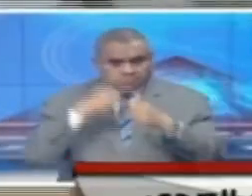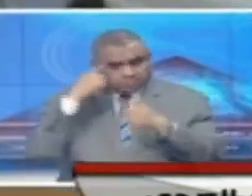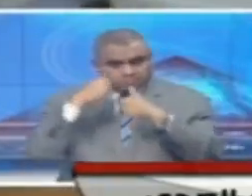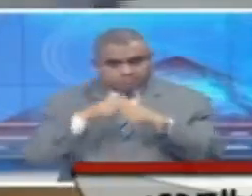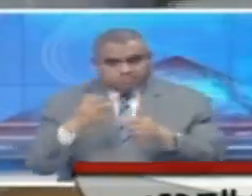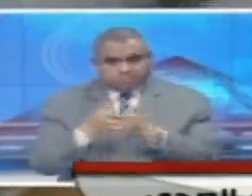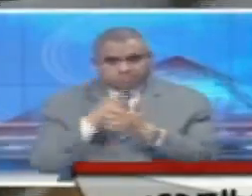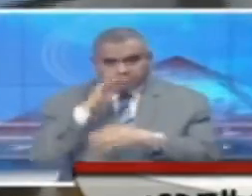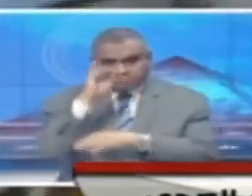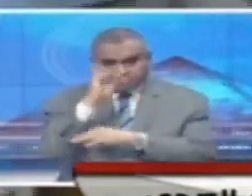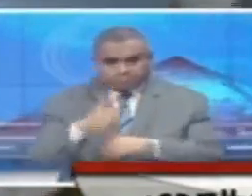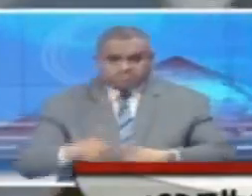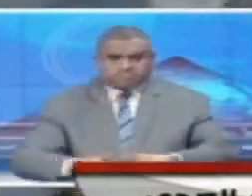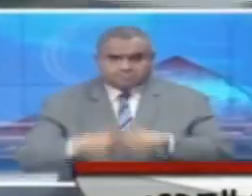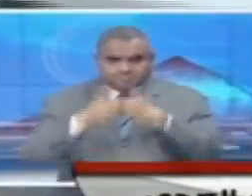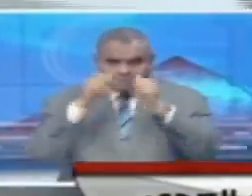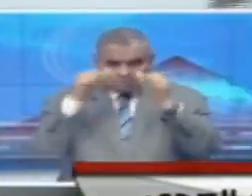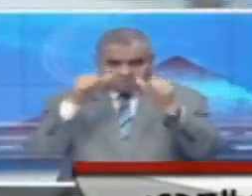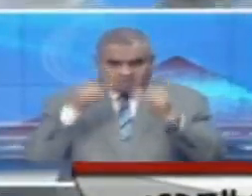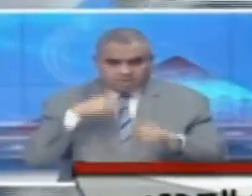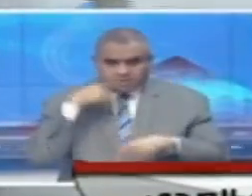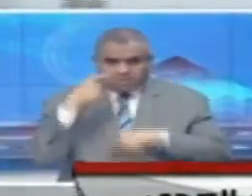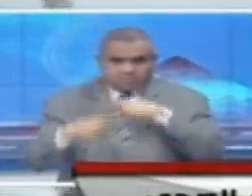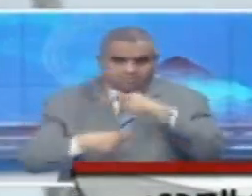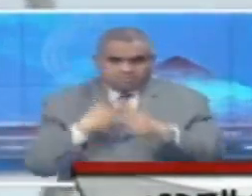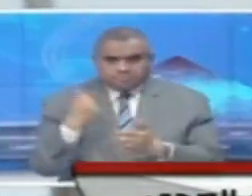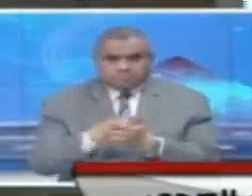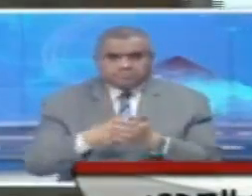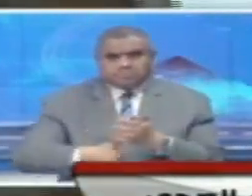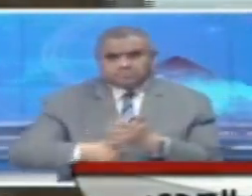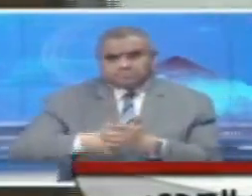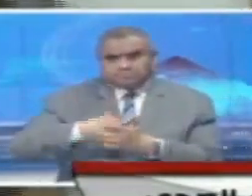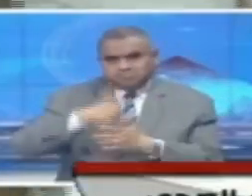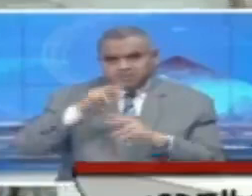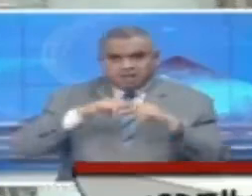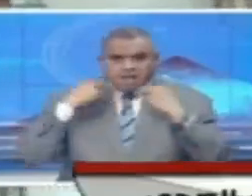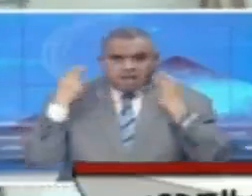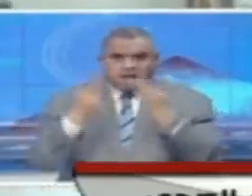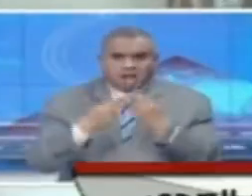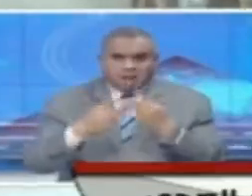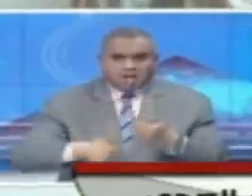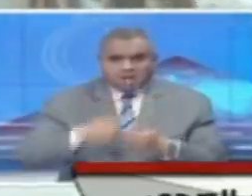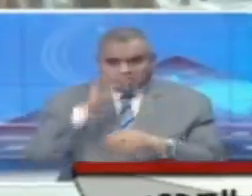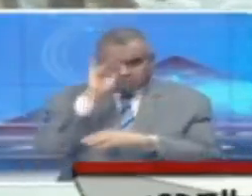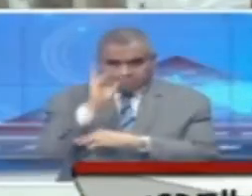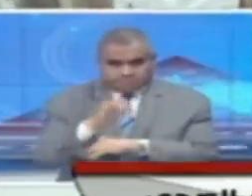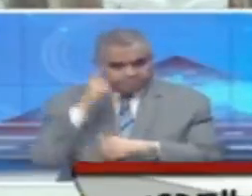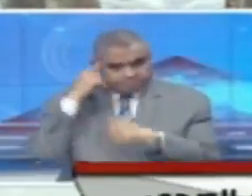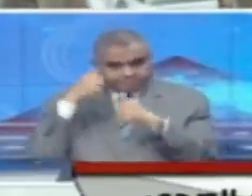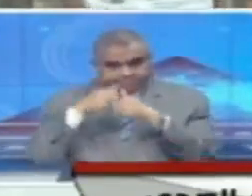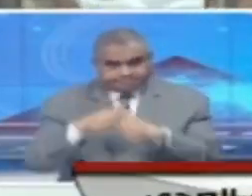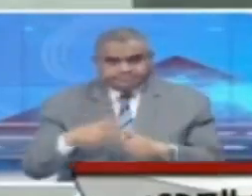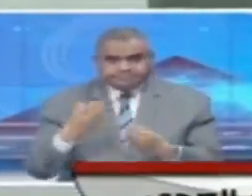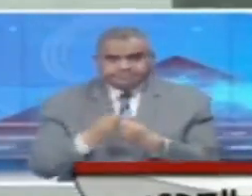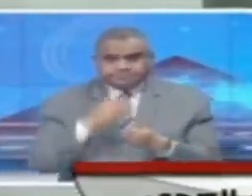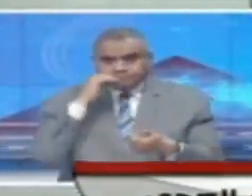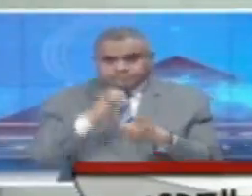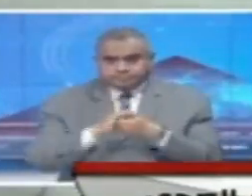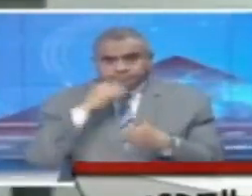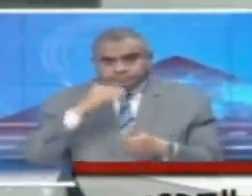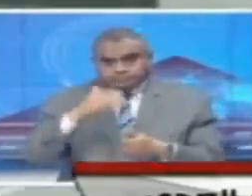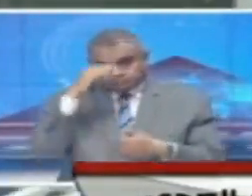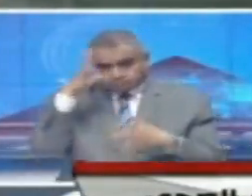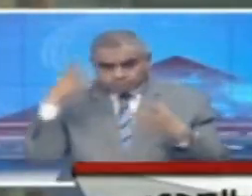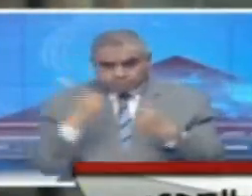وفقا لأفضل المعايير العالمية، لتتمكن من اللحاق بالرقب العالمي ولتحمل تلك الذكرى مع أمالا جديدة